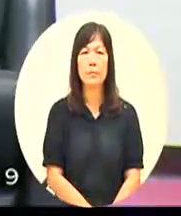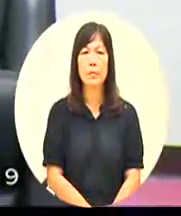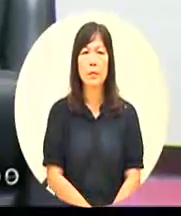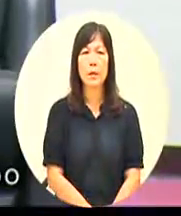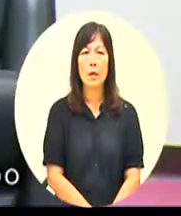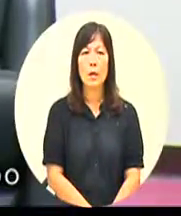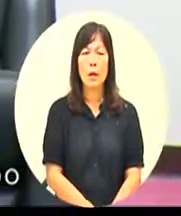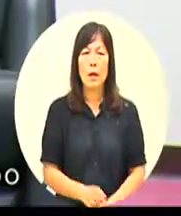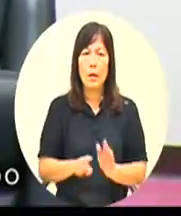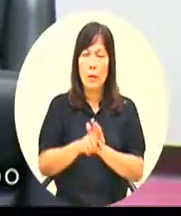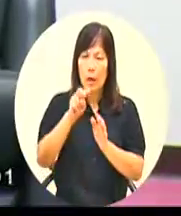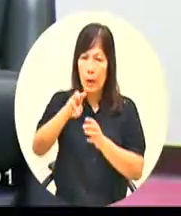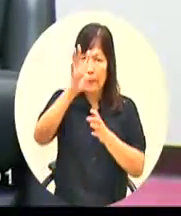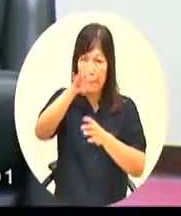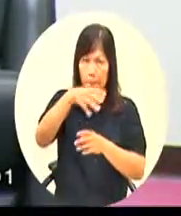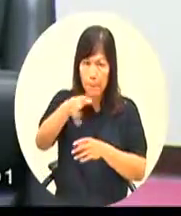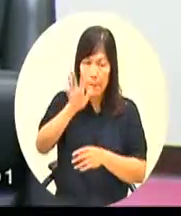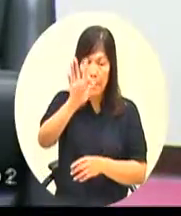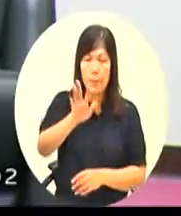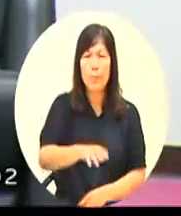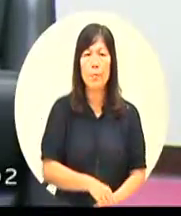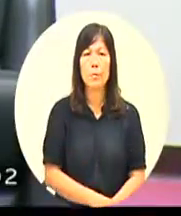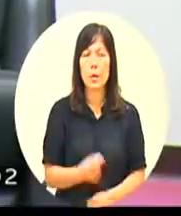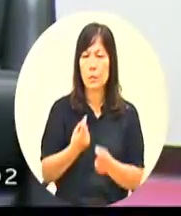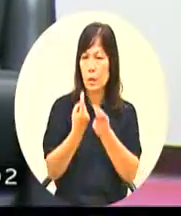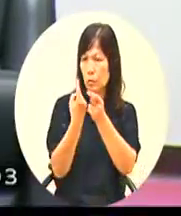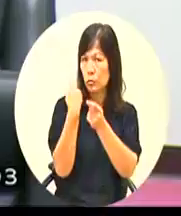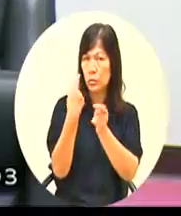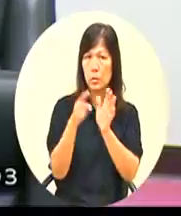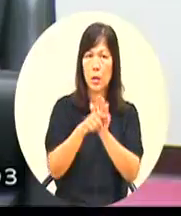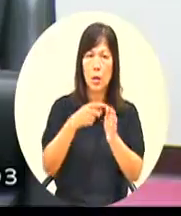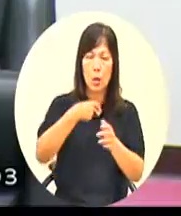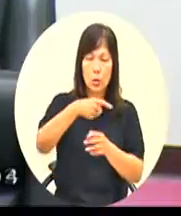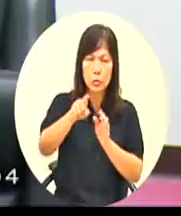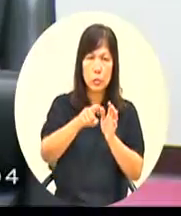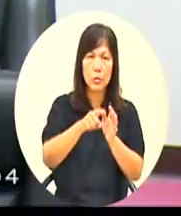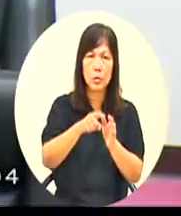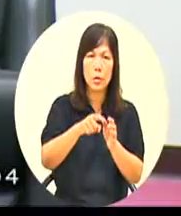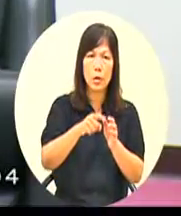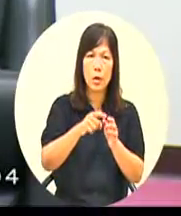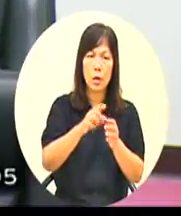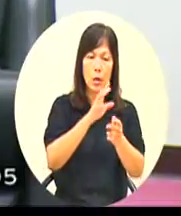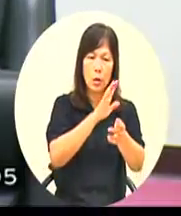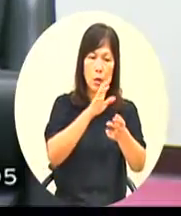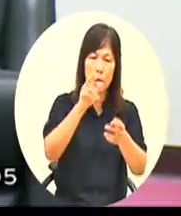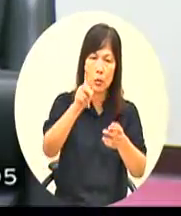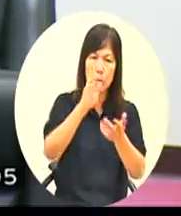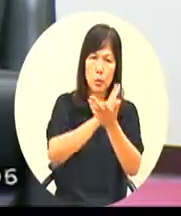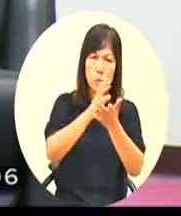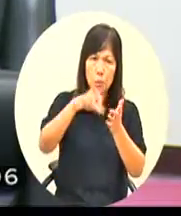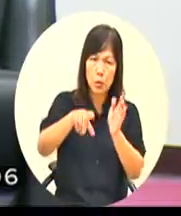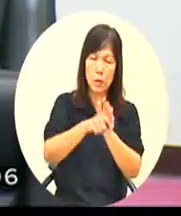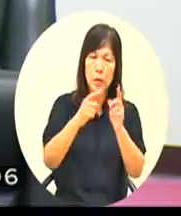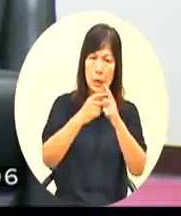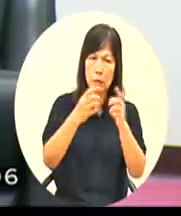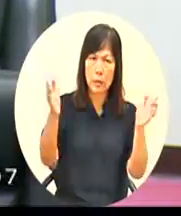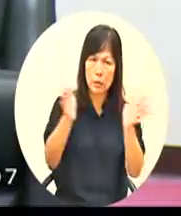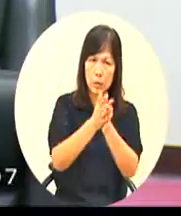到我们这里有一个表，就是我们在去年的去使用我们的左新图书馆的人次大概